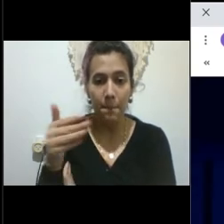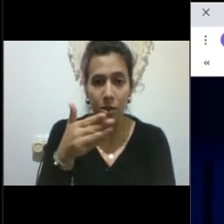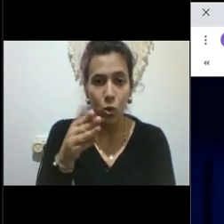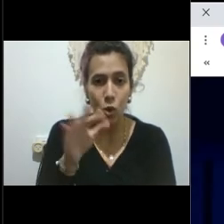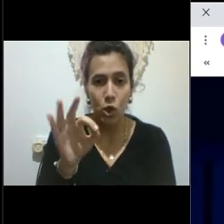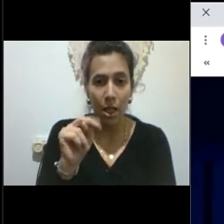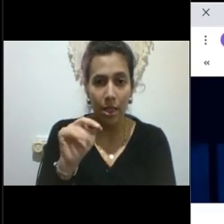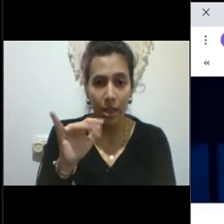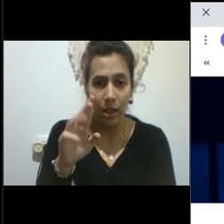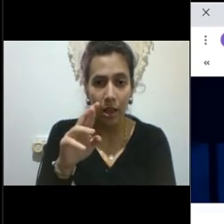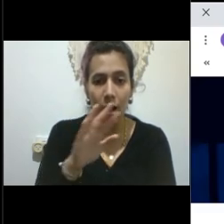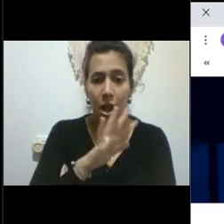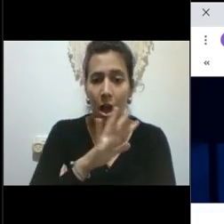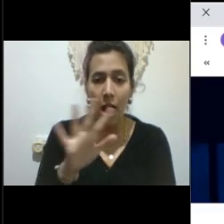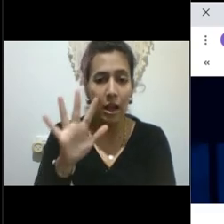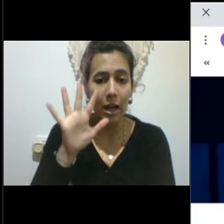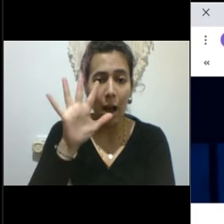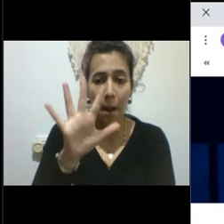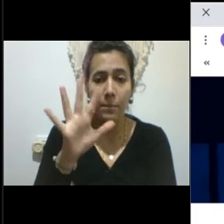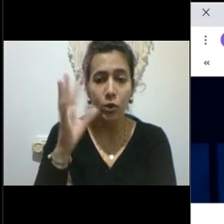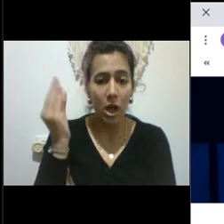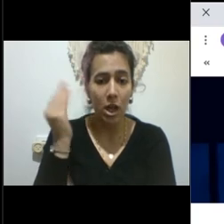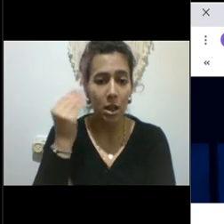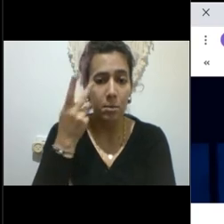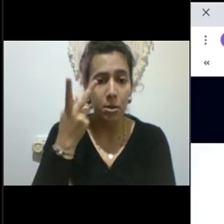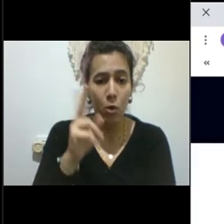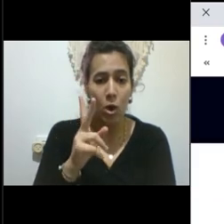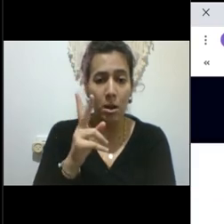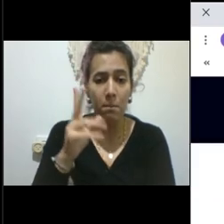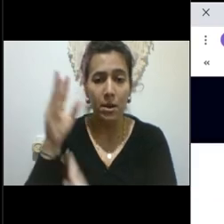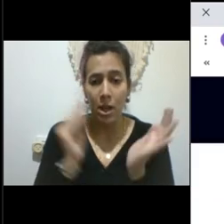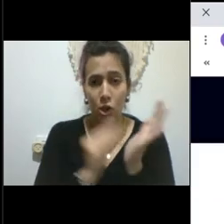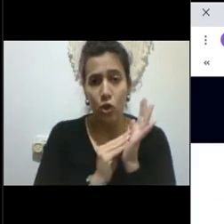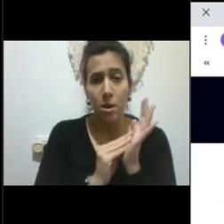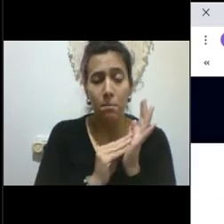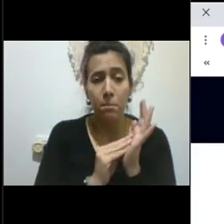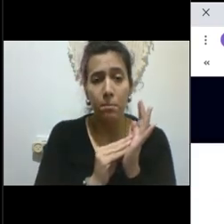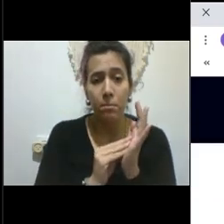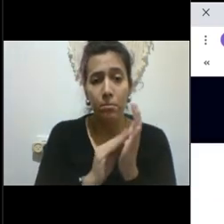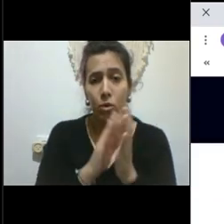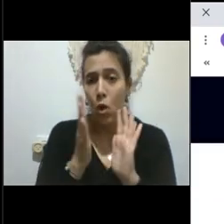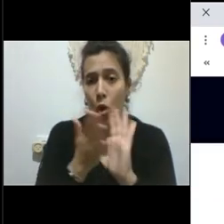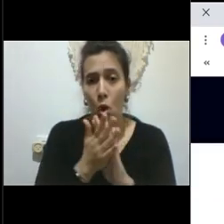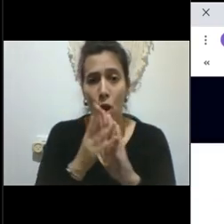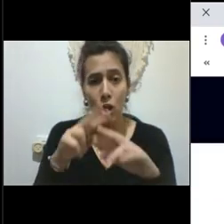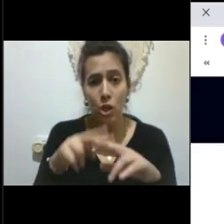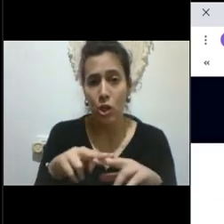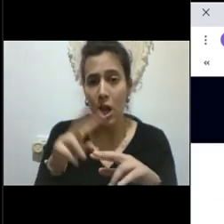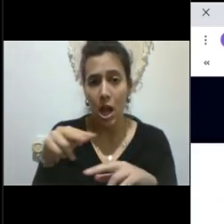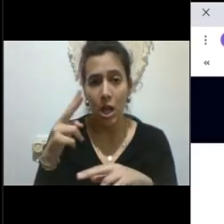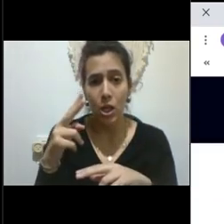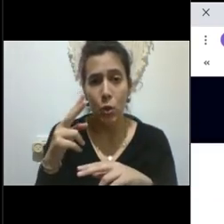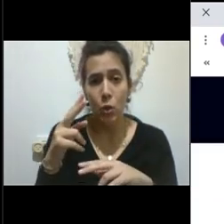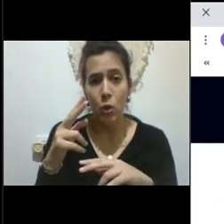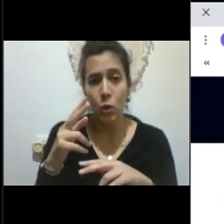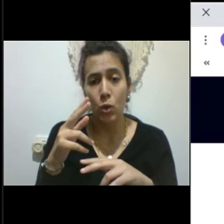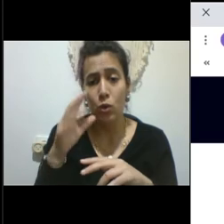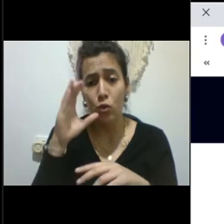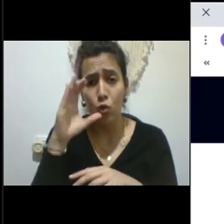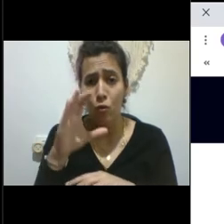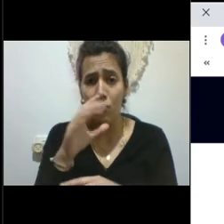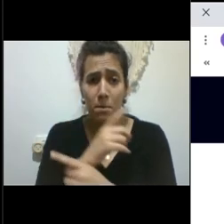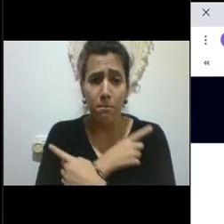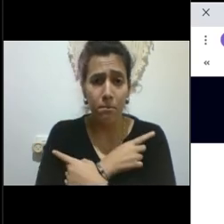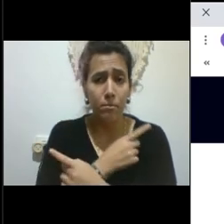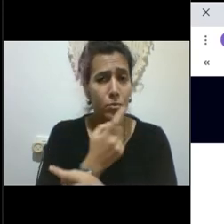רק 5 תלמידים יוכלו להירשם אליו, לא יותר, כל השאר יהיו צופים פסיביים, זה אומר שהם יהיו מיקרופון